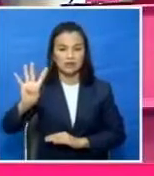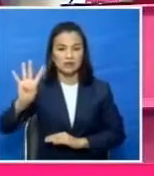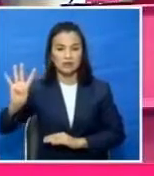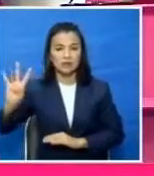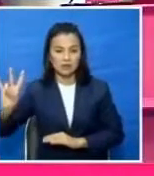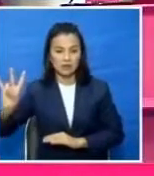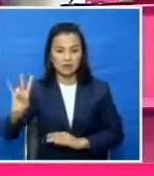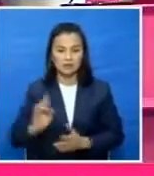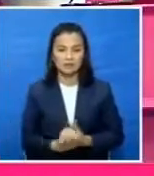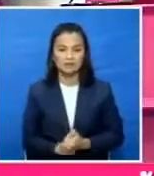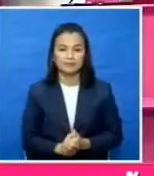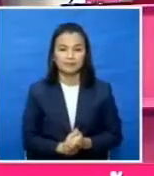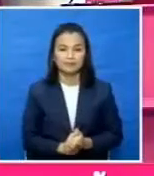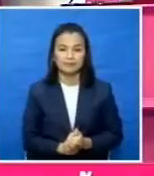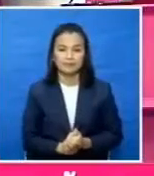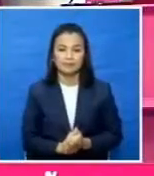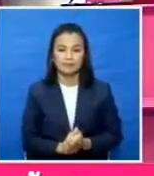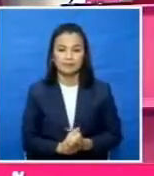8545447